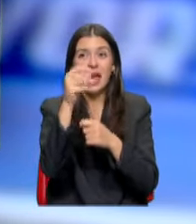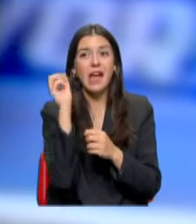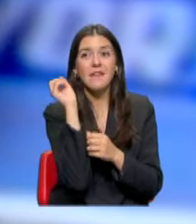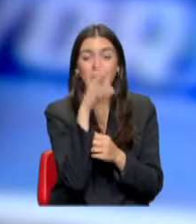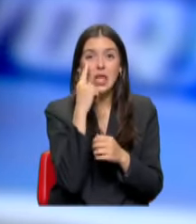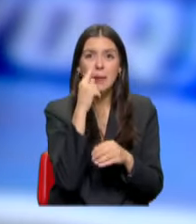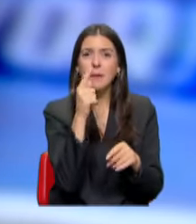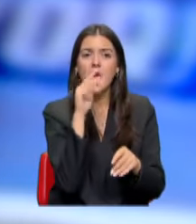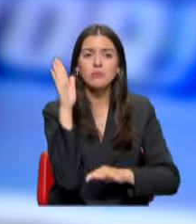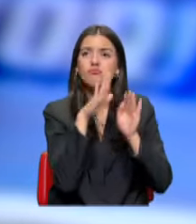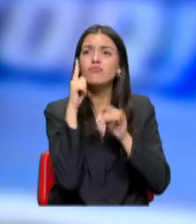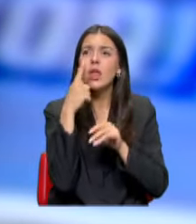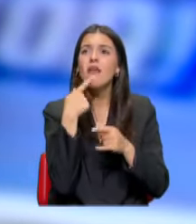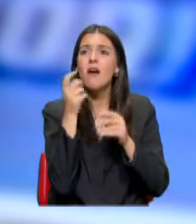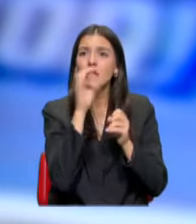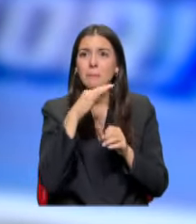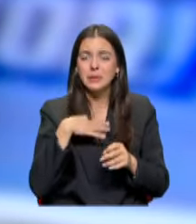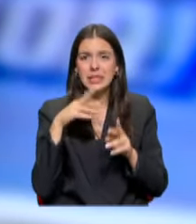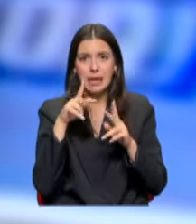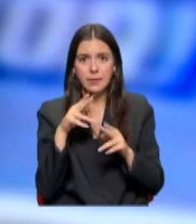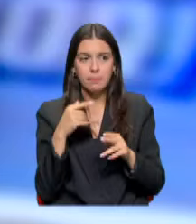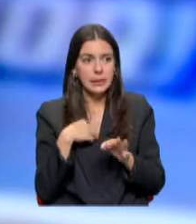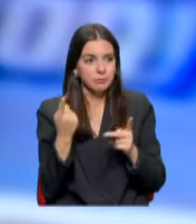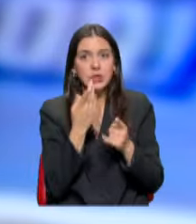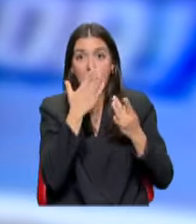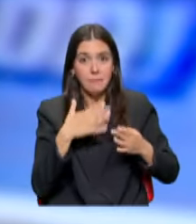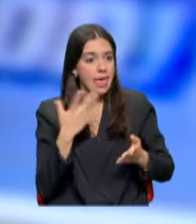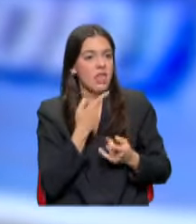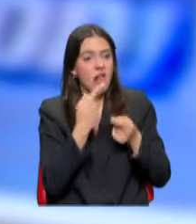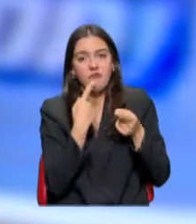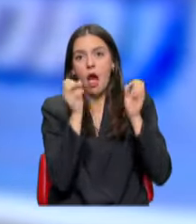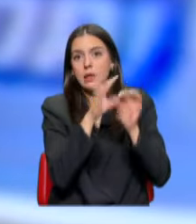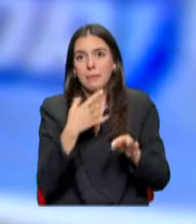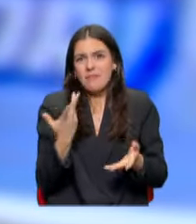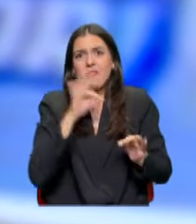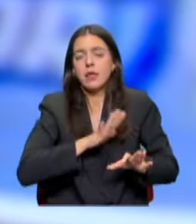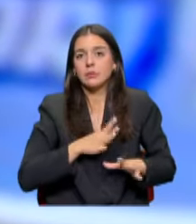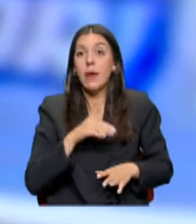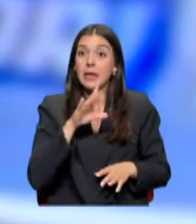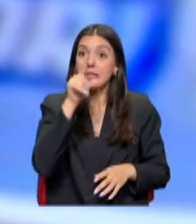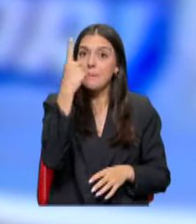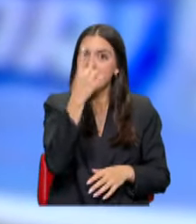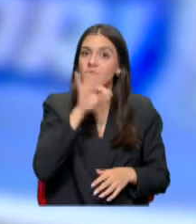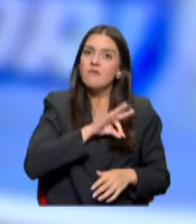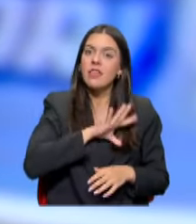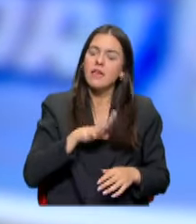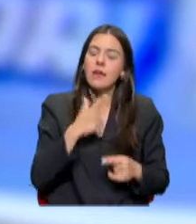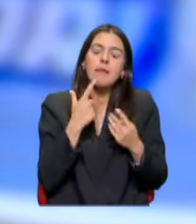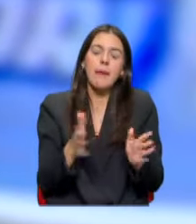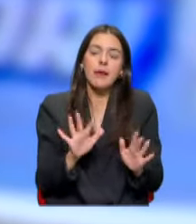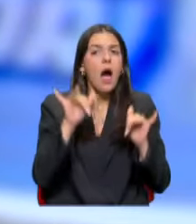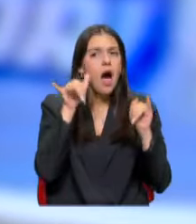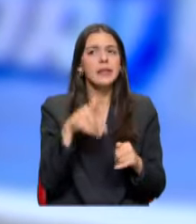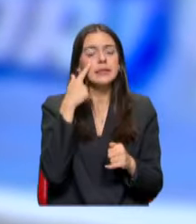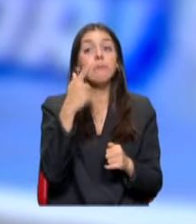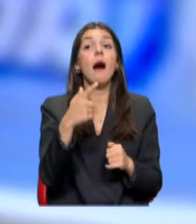saldırıların kasıtlı olduğunu düşünüyorum. Ya biz niye saldıralım durup dururken? Ne menfaatimiz var? Ama senin bir menfaatin var belli ki. Aynısı